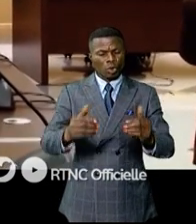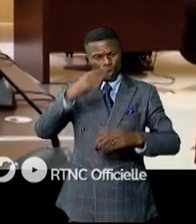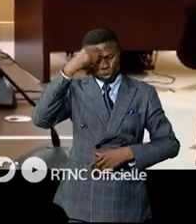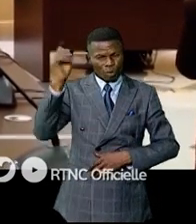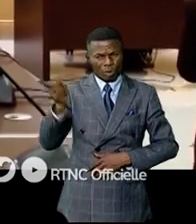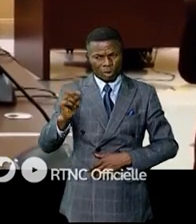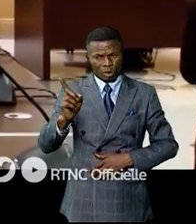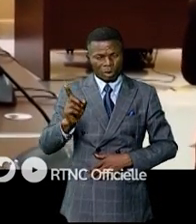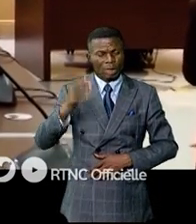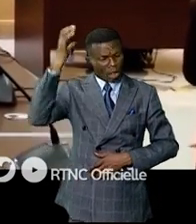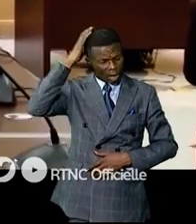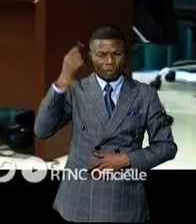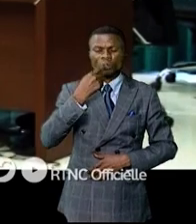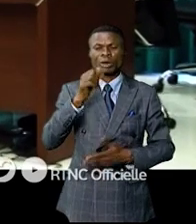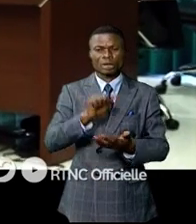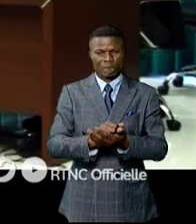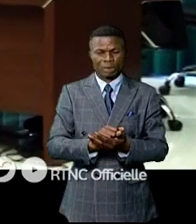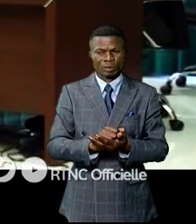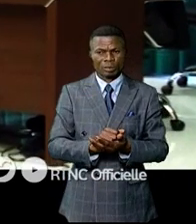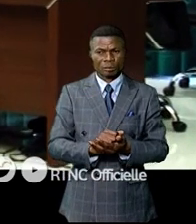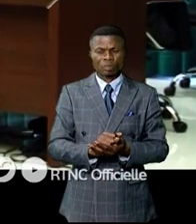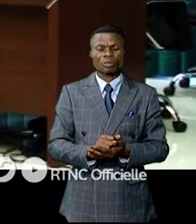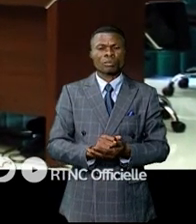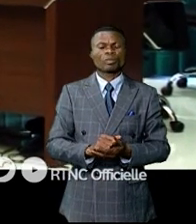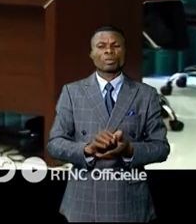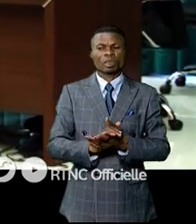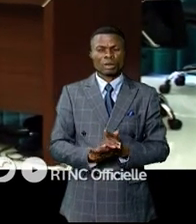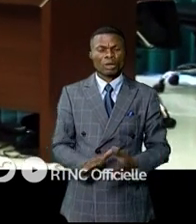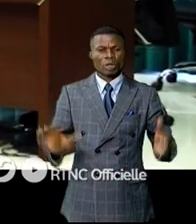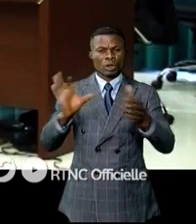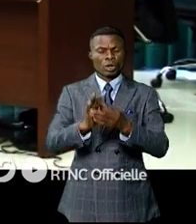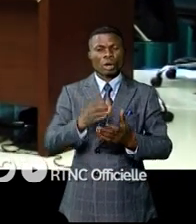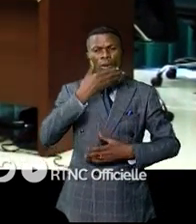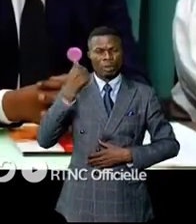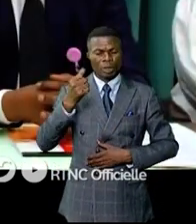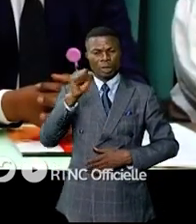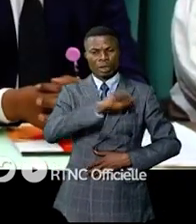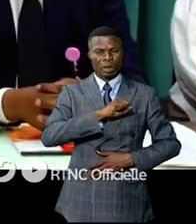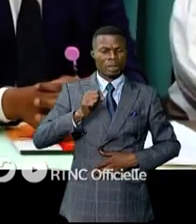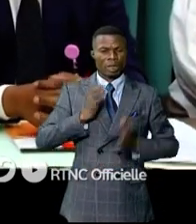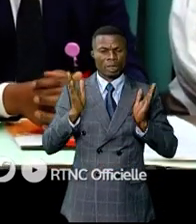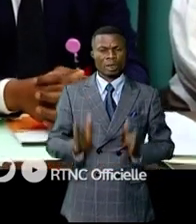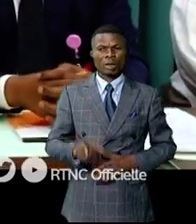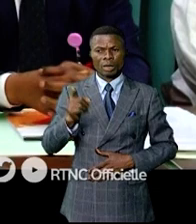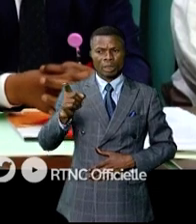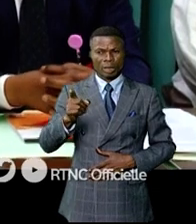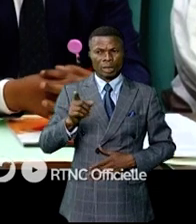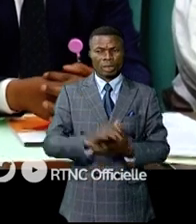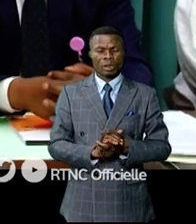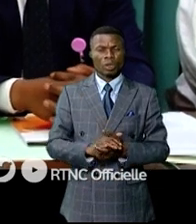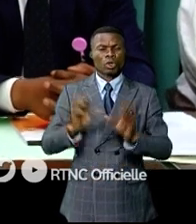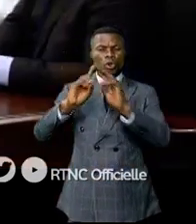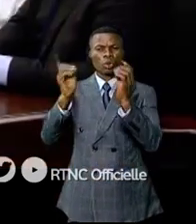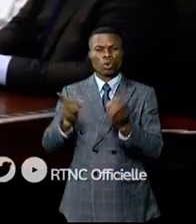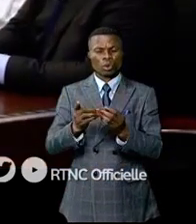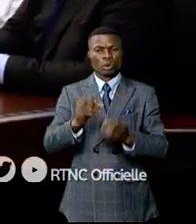souffrir, a-t-il fait savoir. Favorable à une nouvelle coalition, le sénateur Célestin Founambadi, porte-voix d'une délégation des